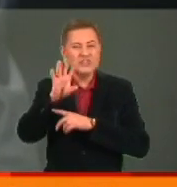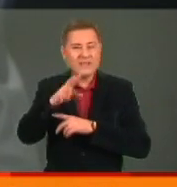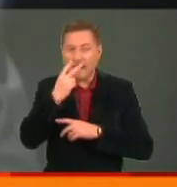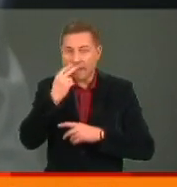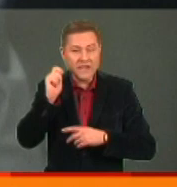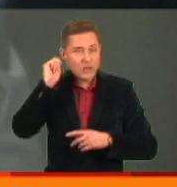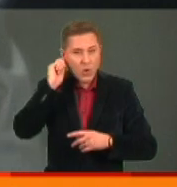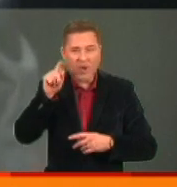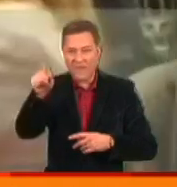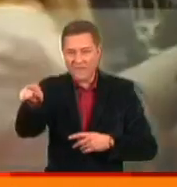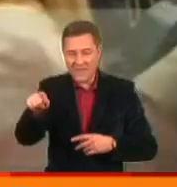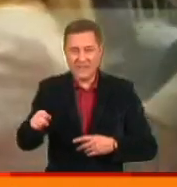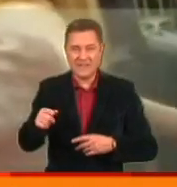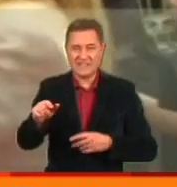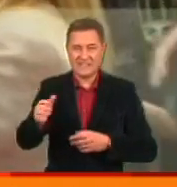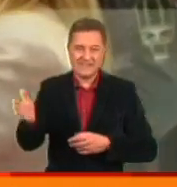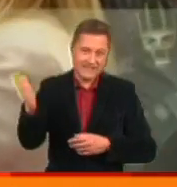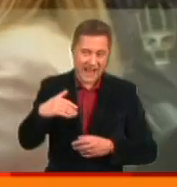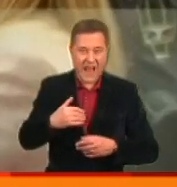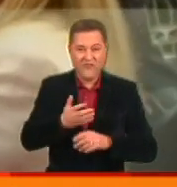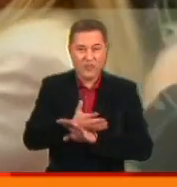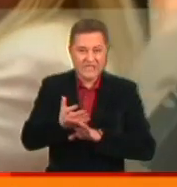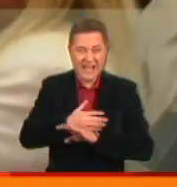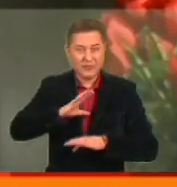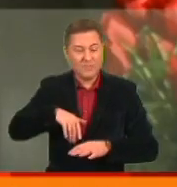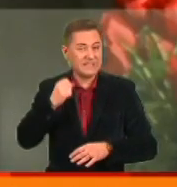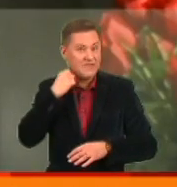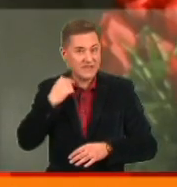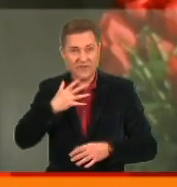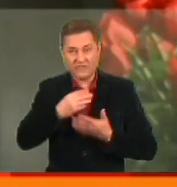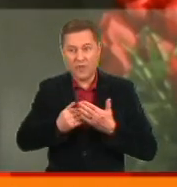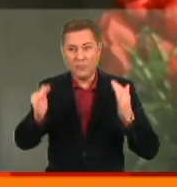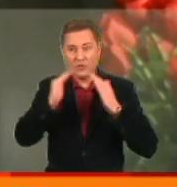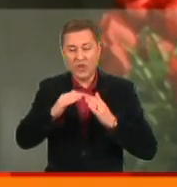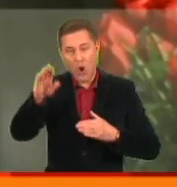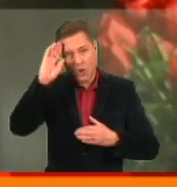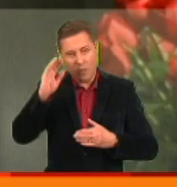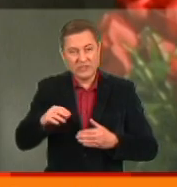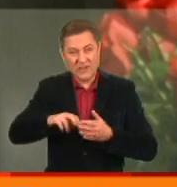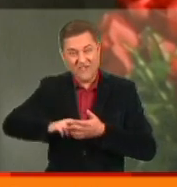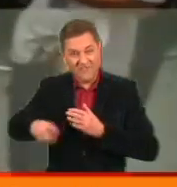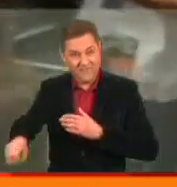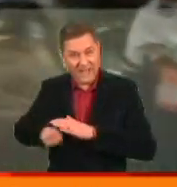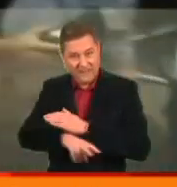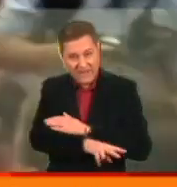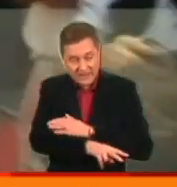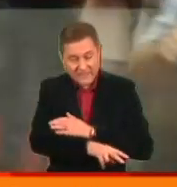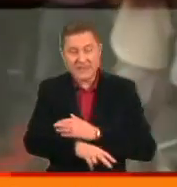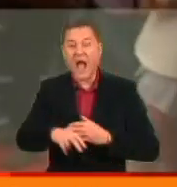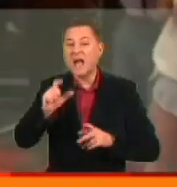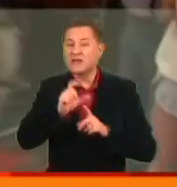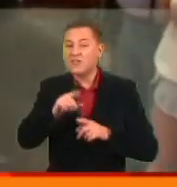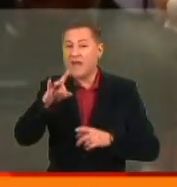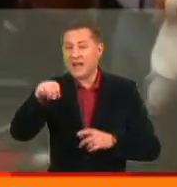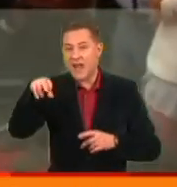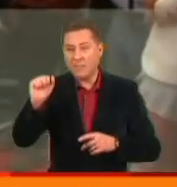14, Спейсі схиляв його до сексу після вечірки в своєму будинкові. Тоді хлопцеві вдалося вирватися і втекти, одначе, за словами